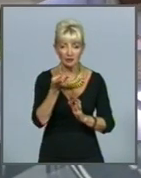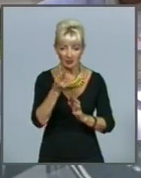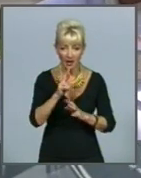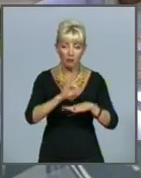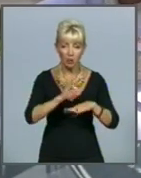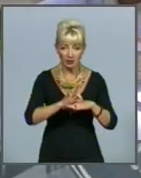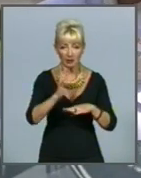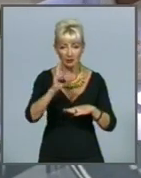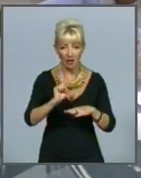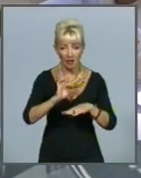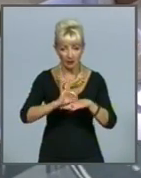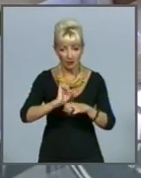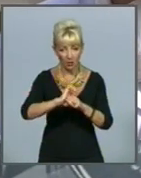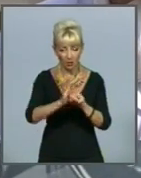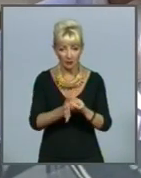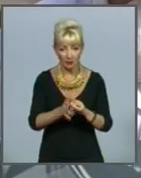Обеспечению. У нас